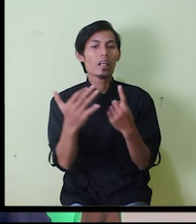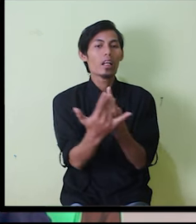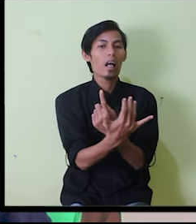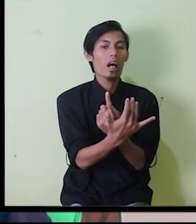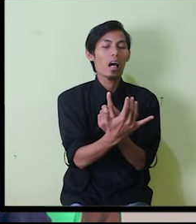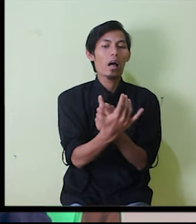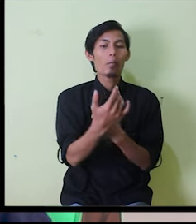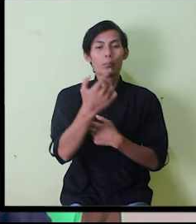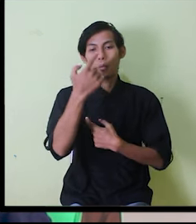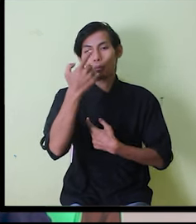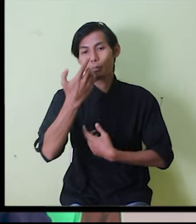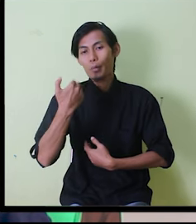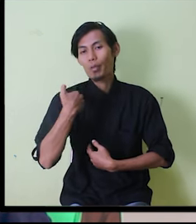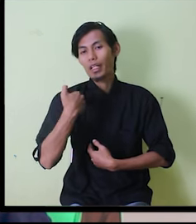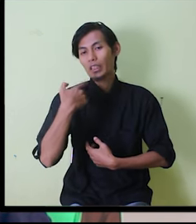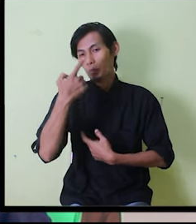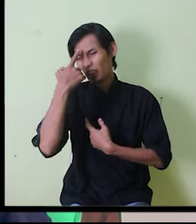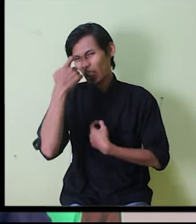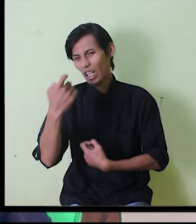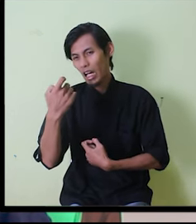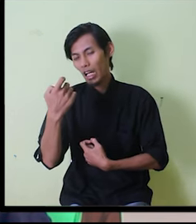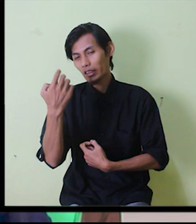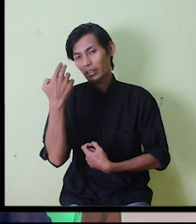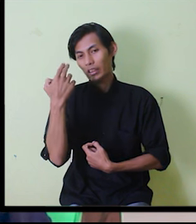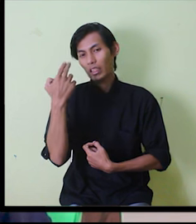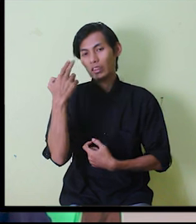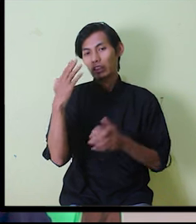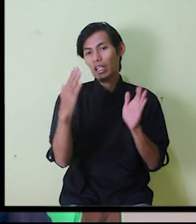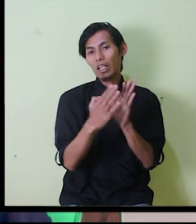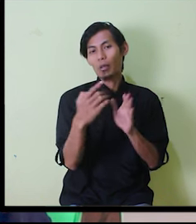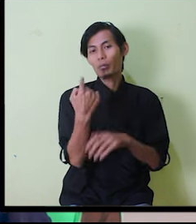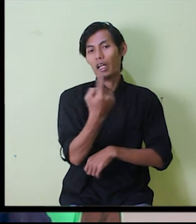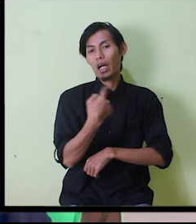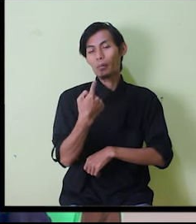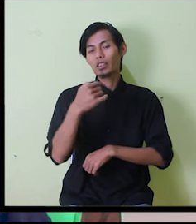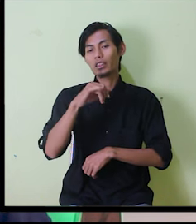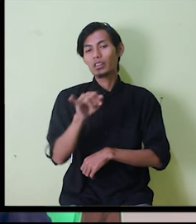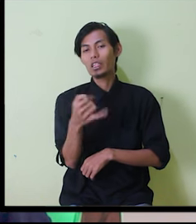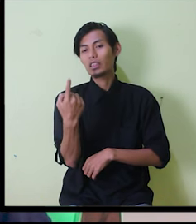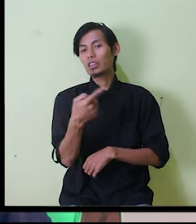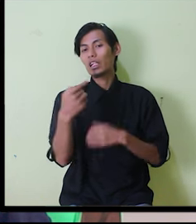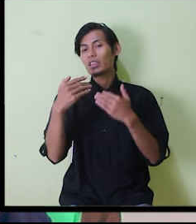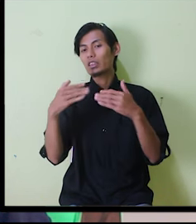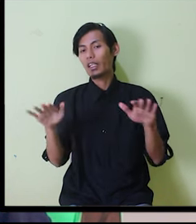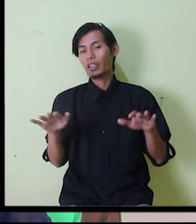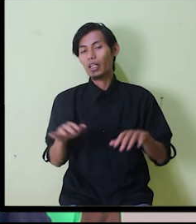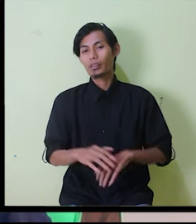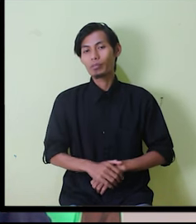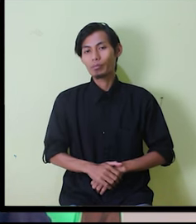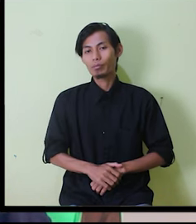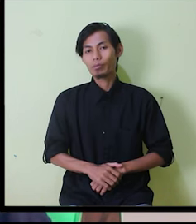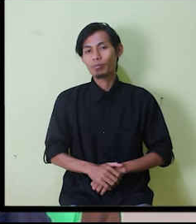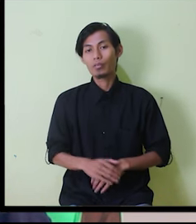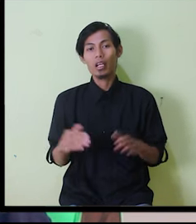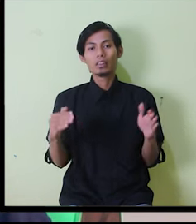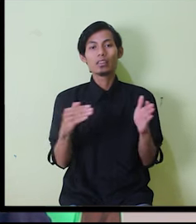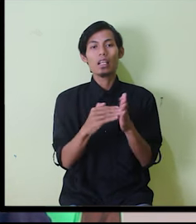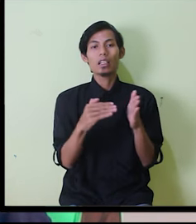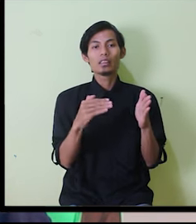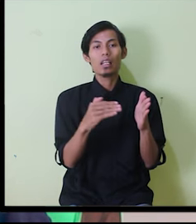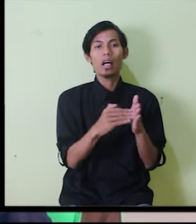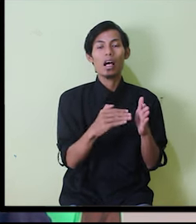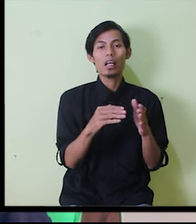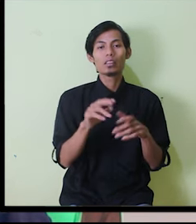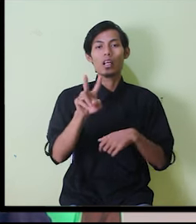masyarakat itu memiliki memiliki kepercayaan terlebih dahulu kepada kami jadi kita kita selesaikan dulu bahwa ee